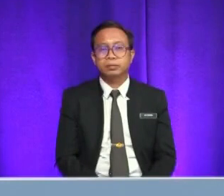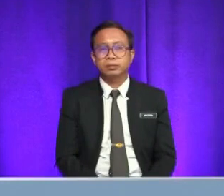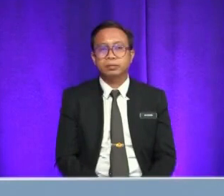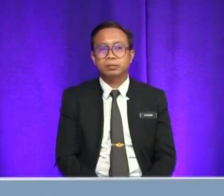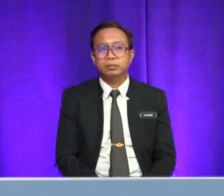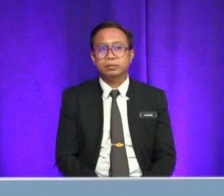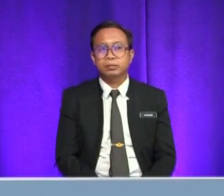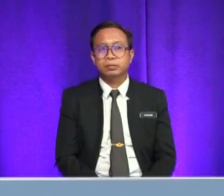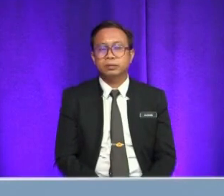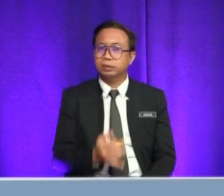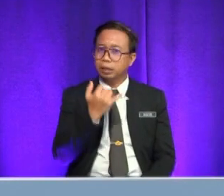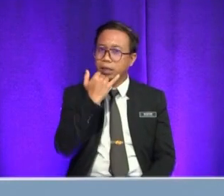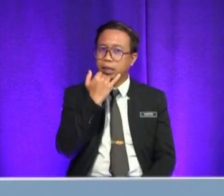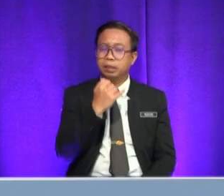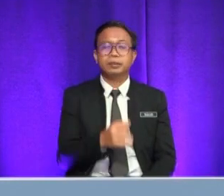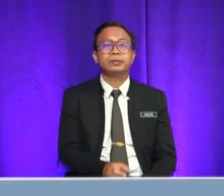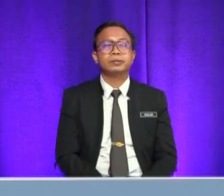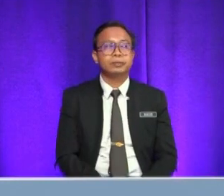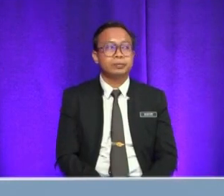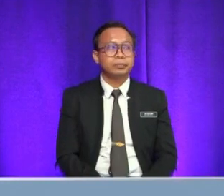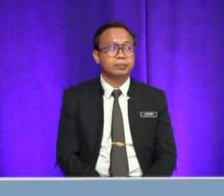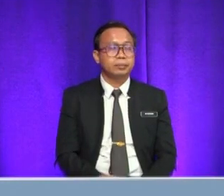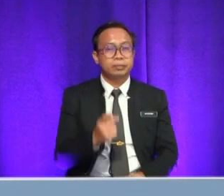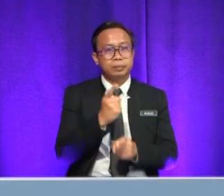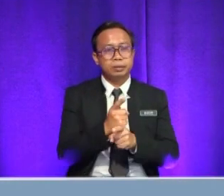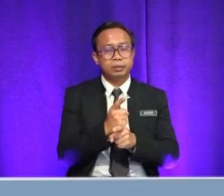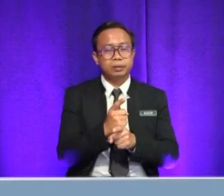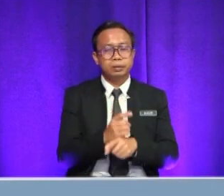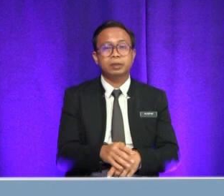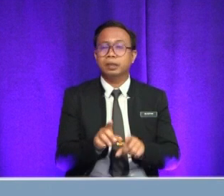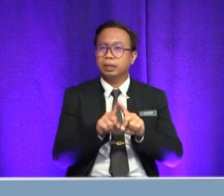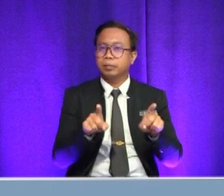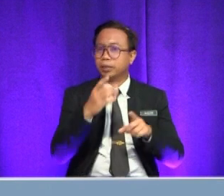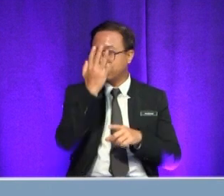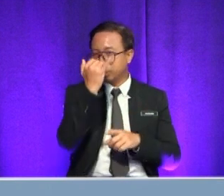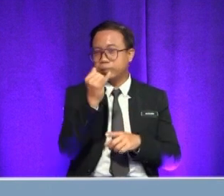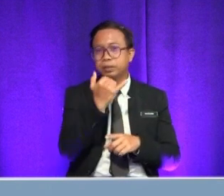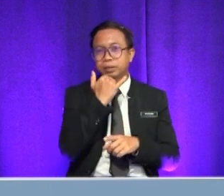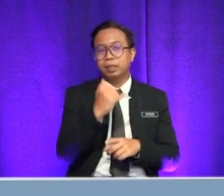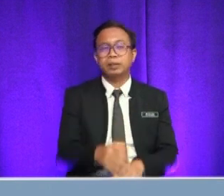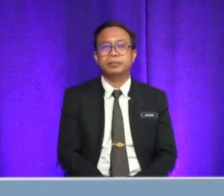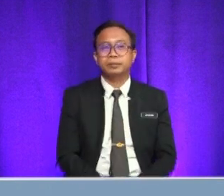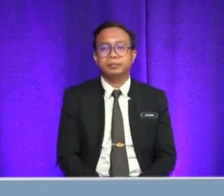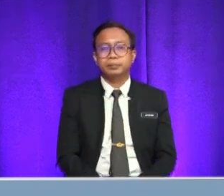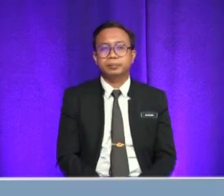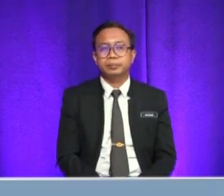Salah cikgu. Okey, salah. Okey, betul sebenarnya jawapan tu. Tapi kenapa salah?